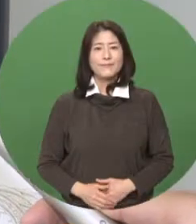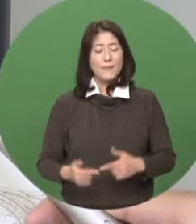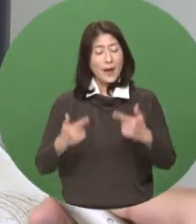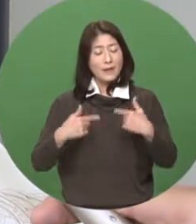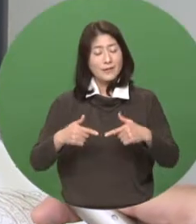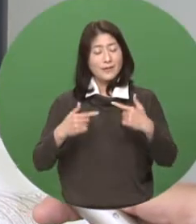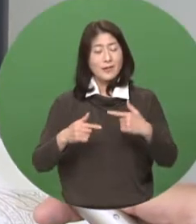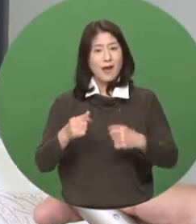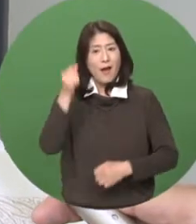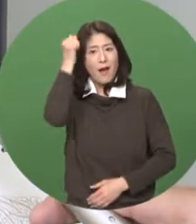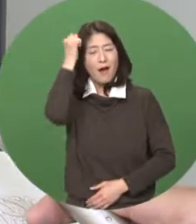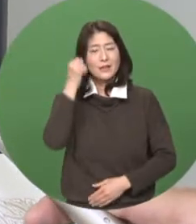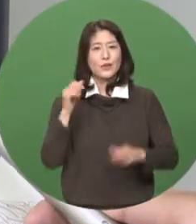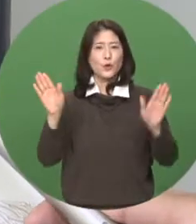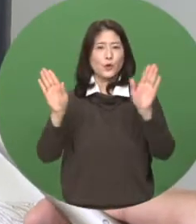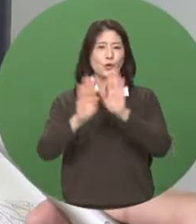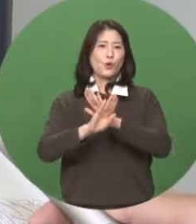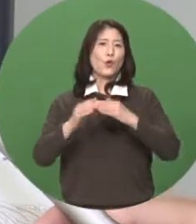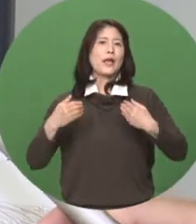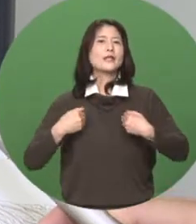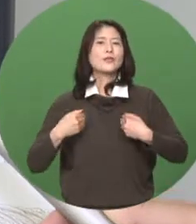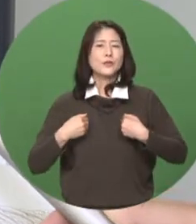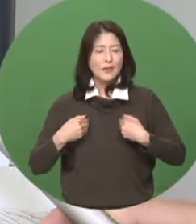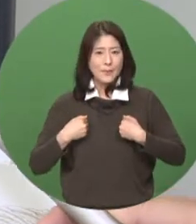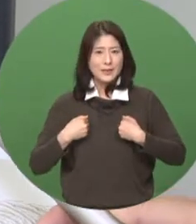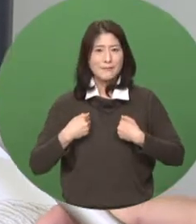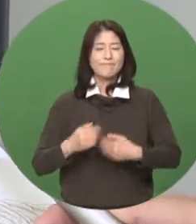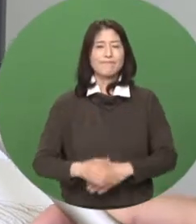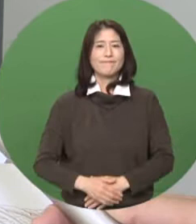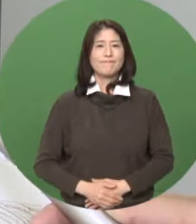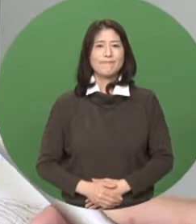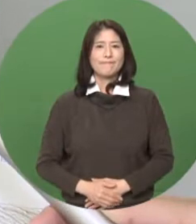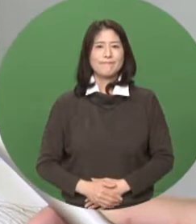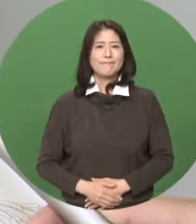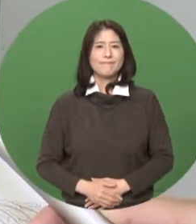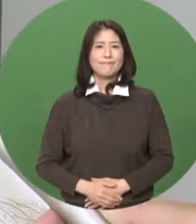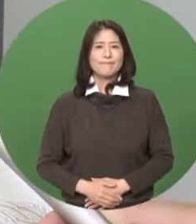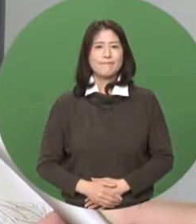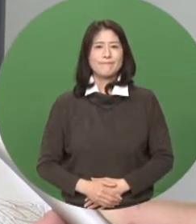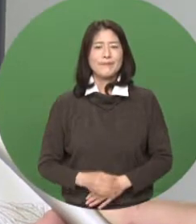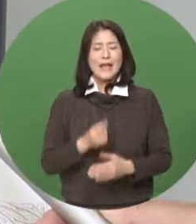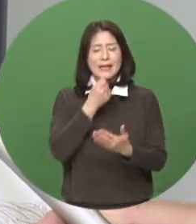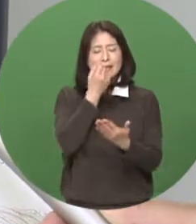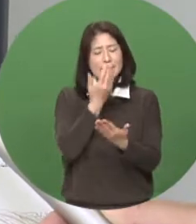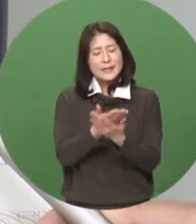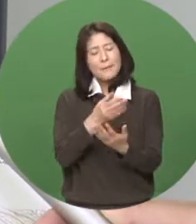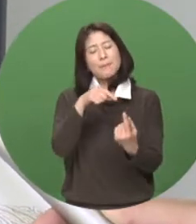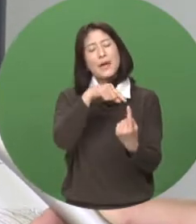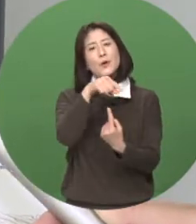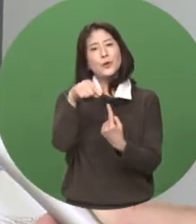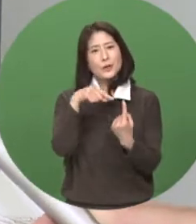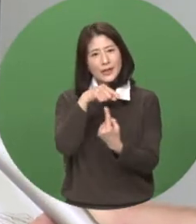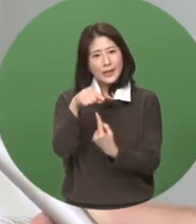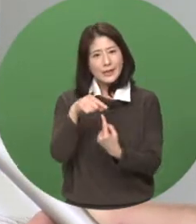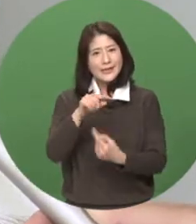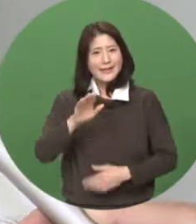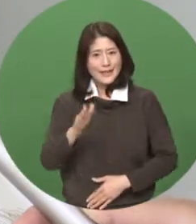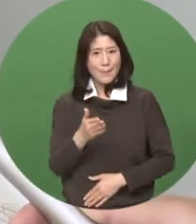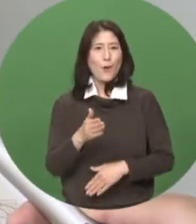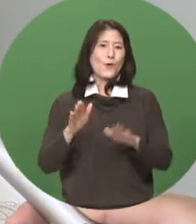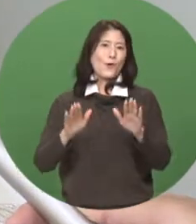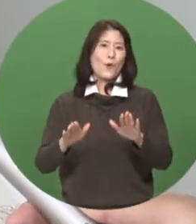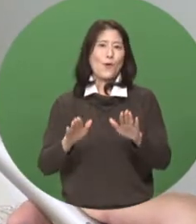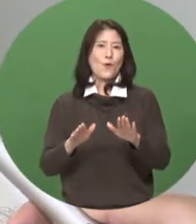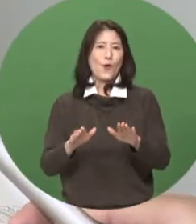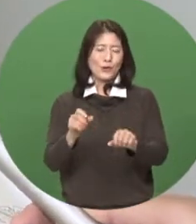1日2回朝と夜と練習して何回も失敗もありましたが、今日は